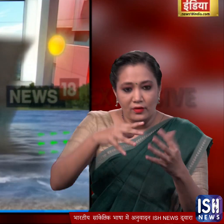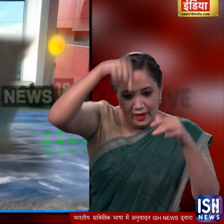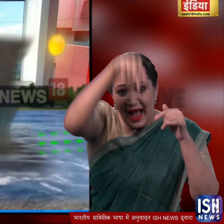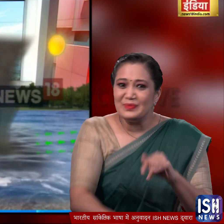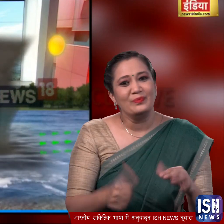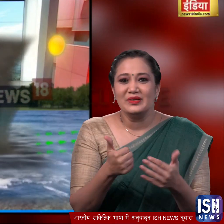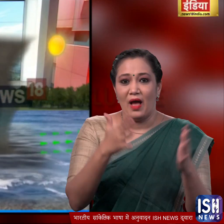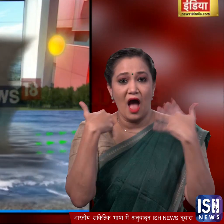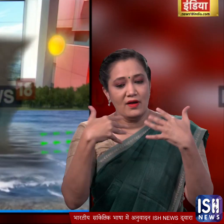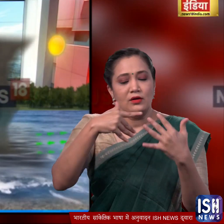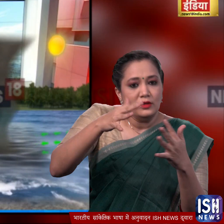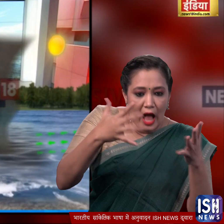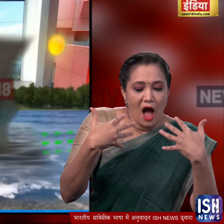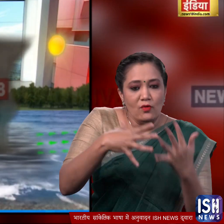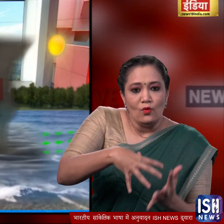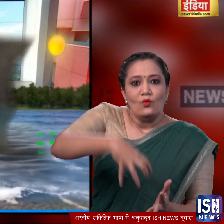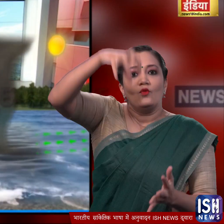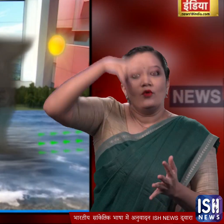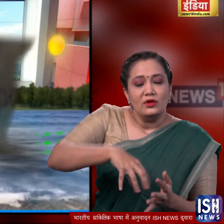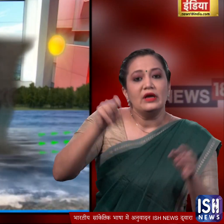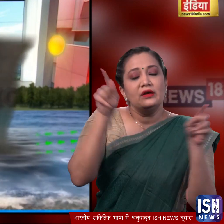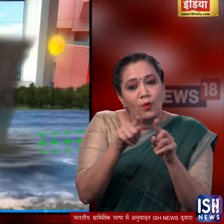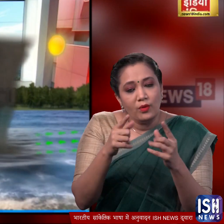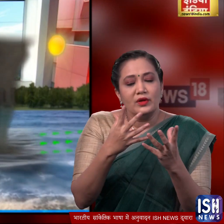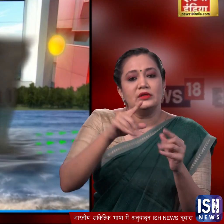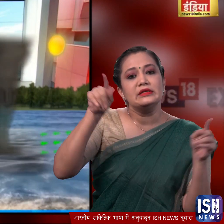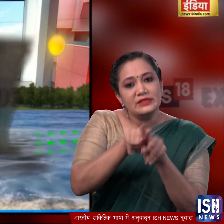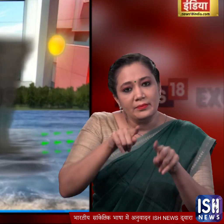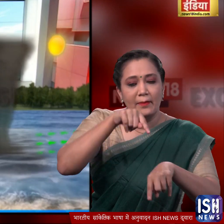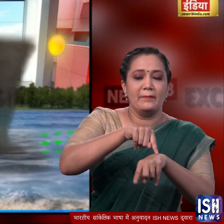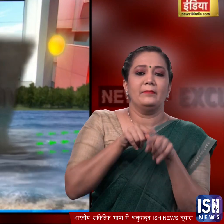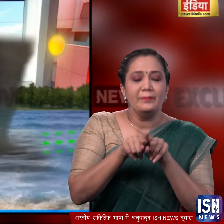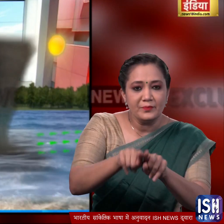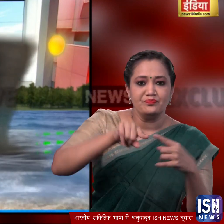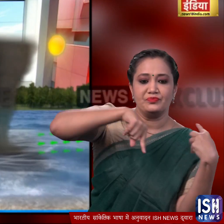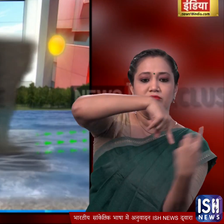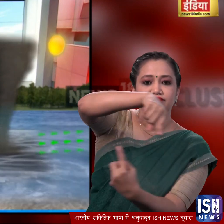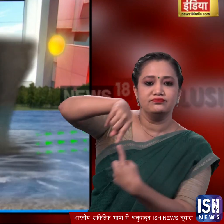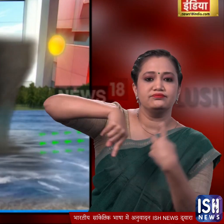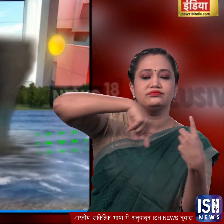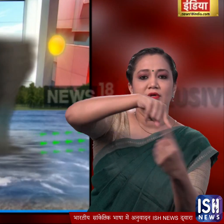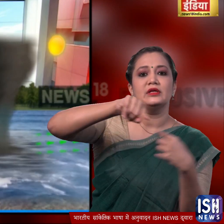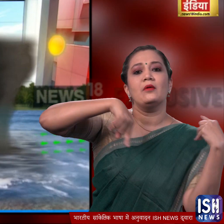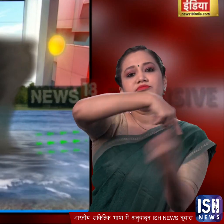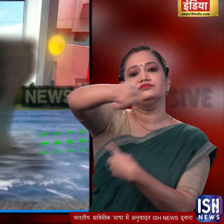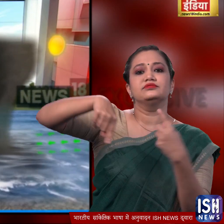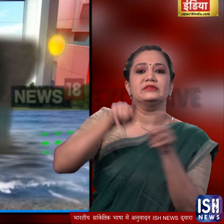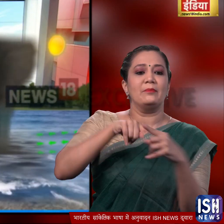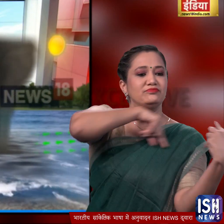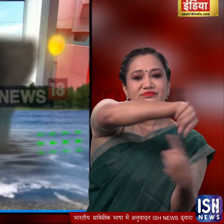जमीन में तो जा नहीं सकती, तो वो ऊपर आसमान की तरफ बढ़ती और देखते ही देखते गोल गोल घूमने लगती है, किसी बवंडर